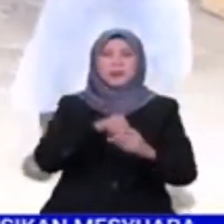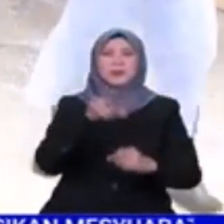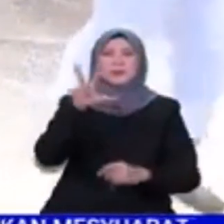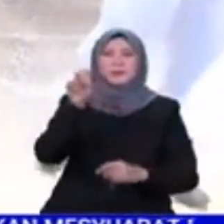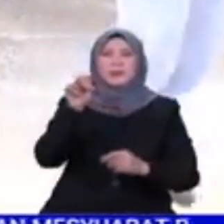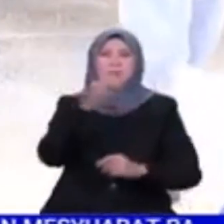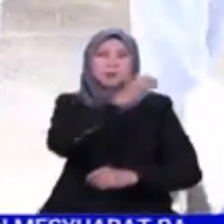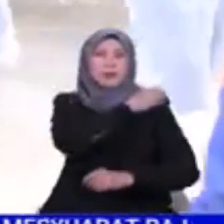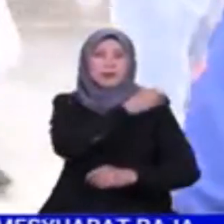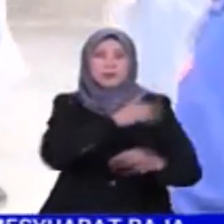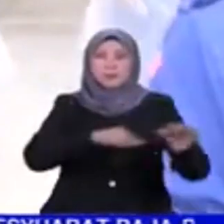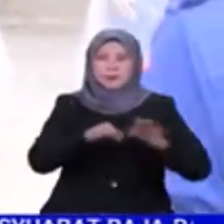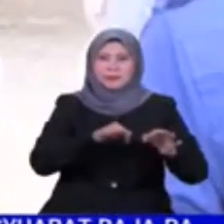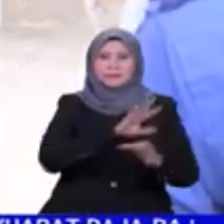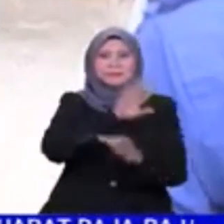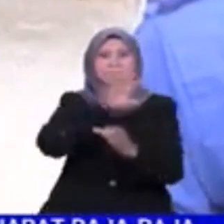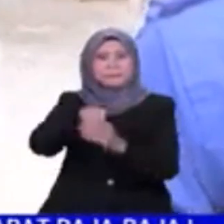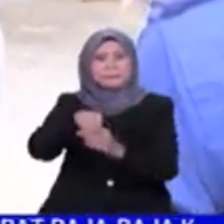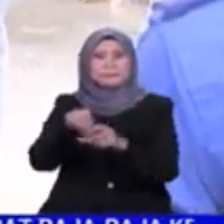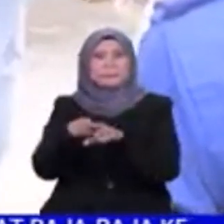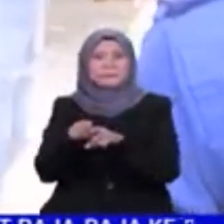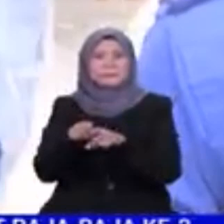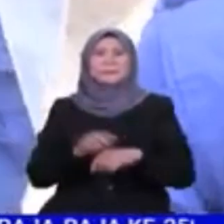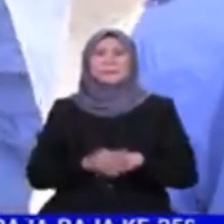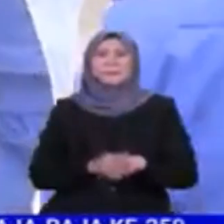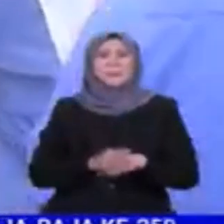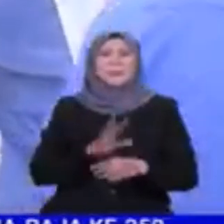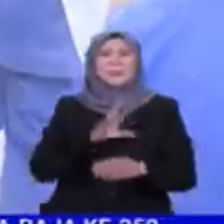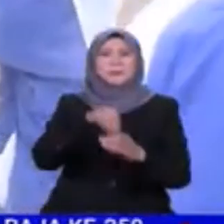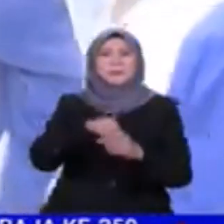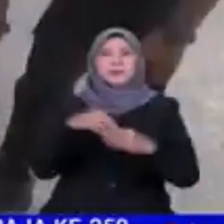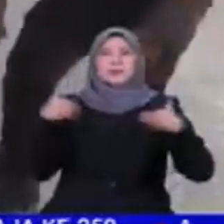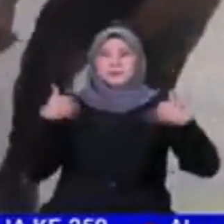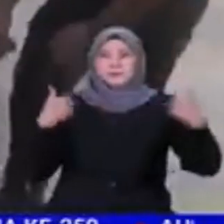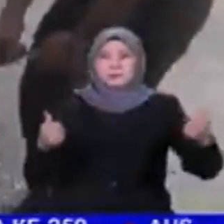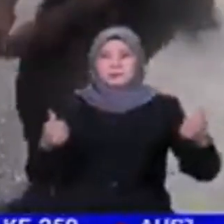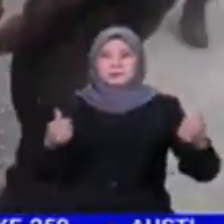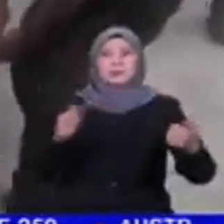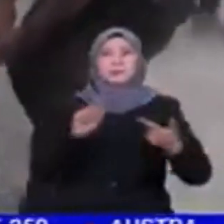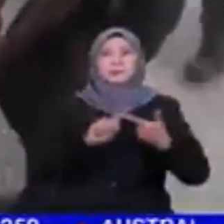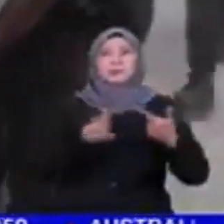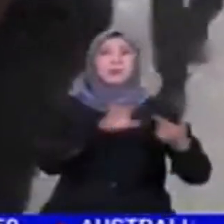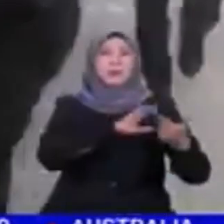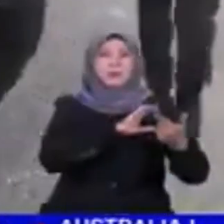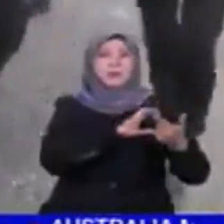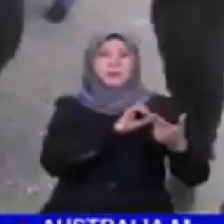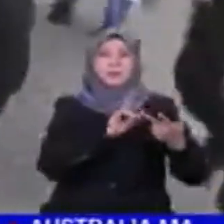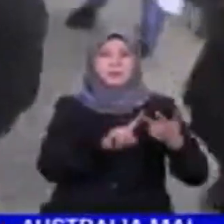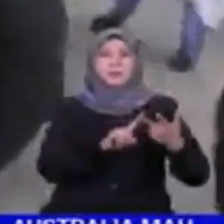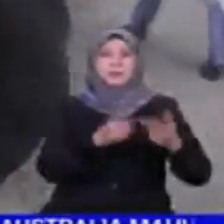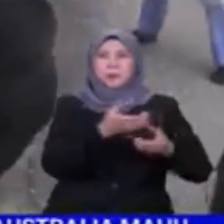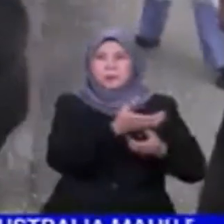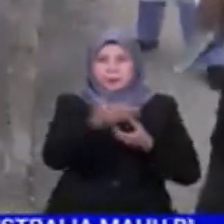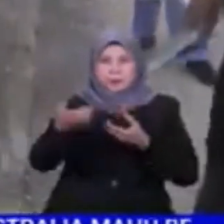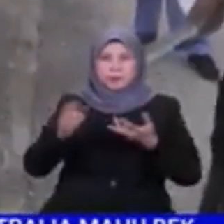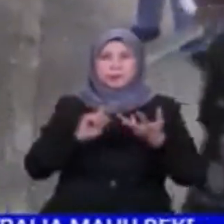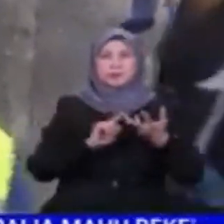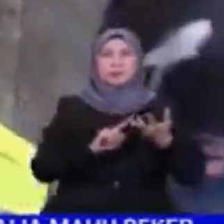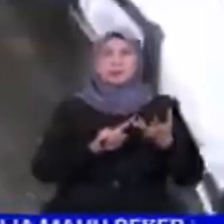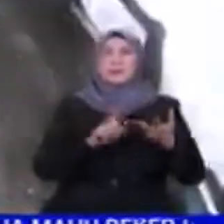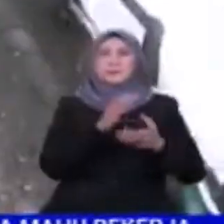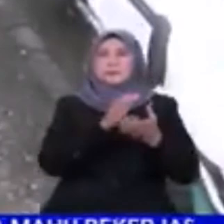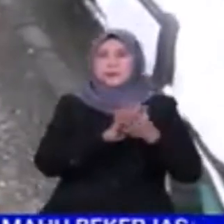30 pegawai penerangan menyukainya program melibatkan Kementerian Kesehatan polisi Raja Malaysia jabatan bomber dan